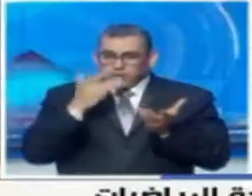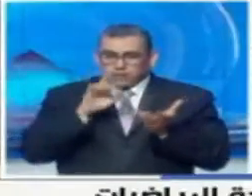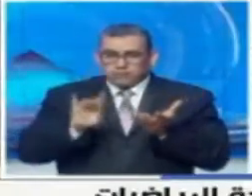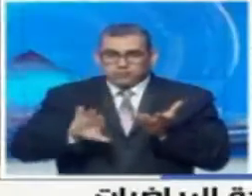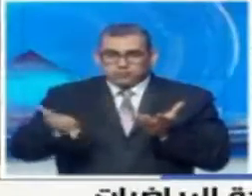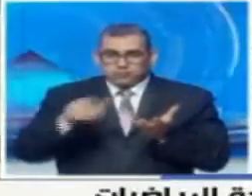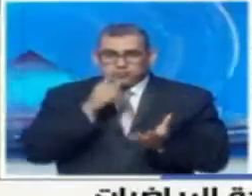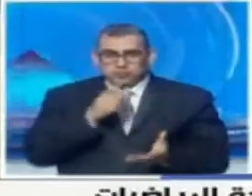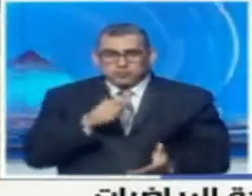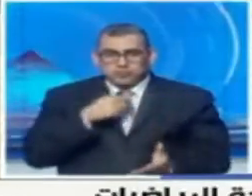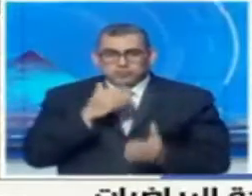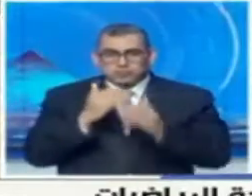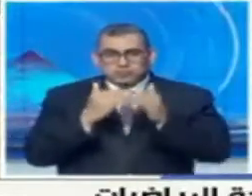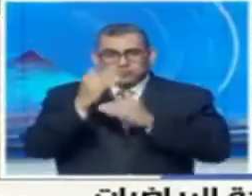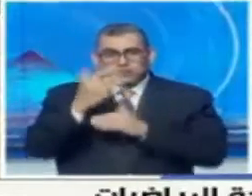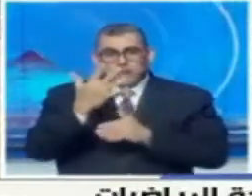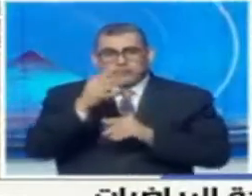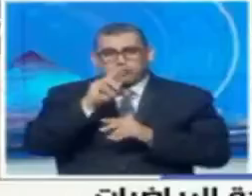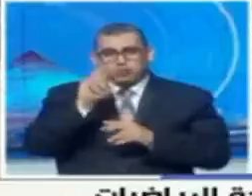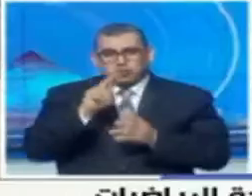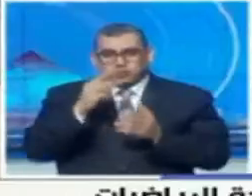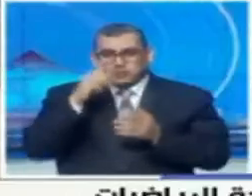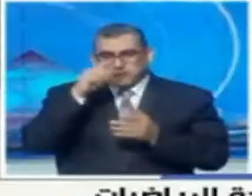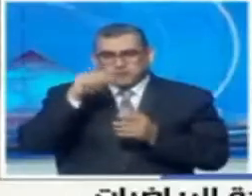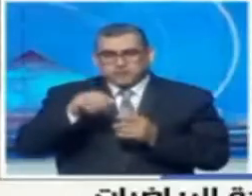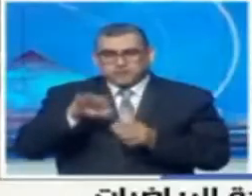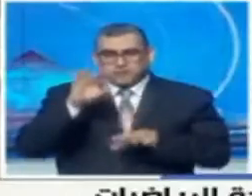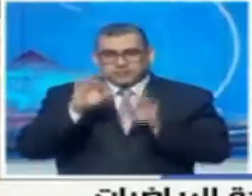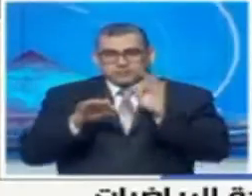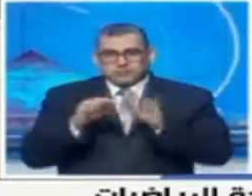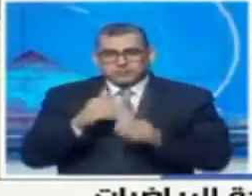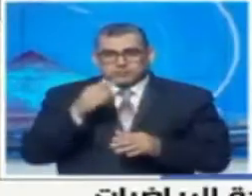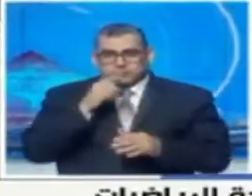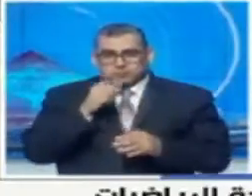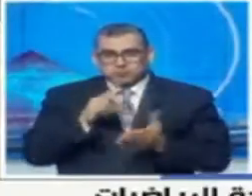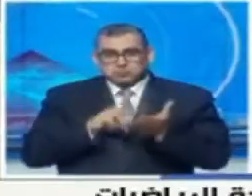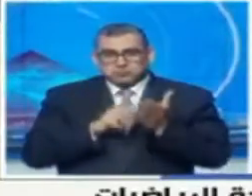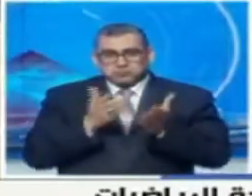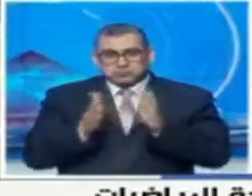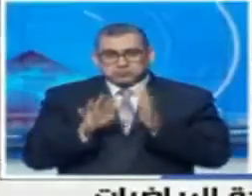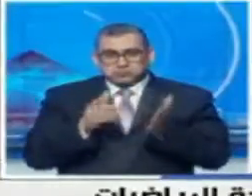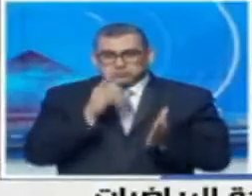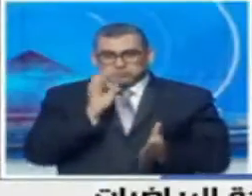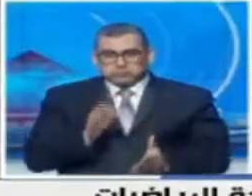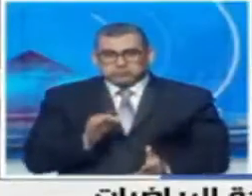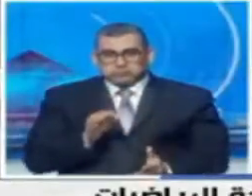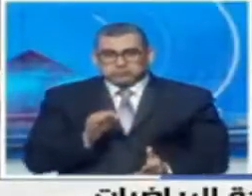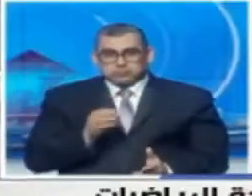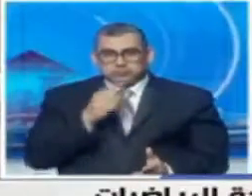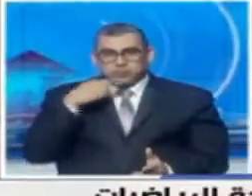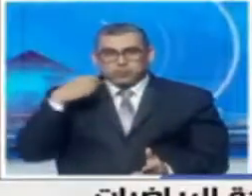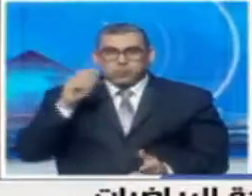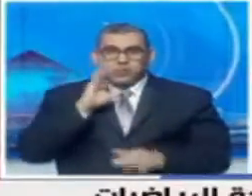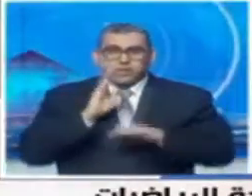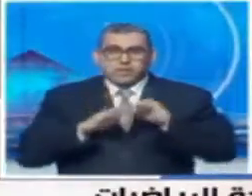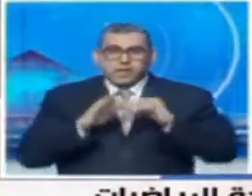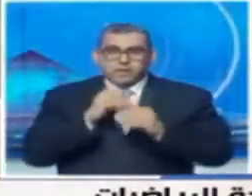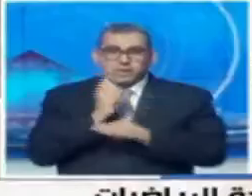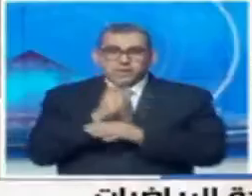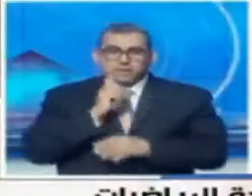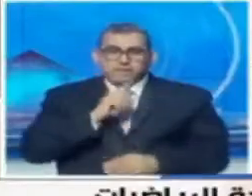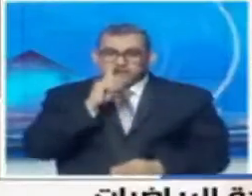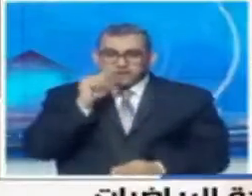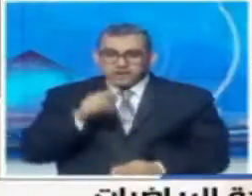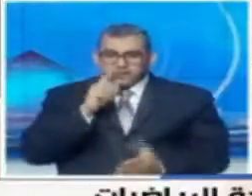المتوسط بتاع 5 أسئلة كده بس، الباقي يا متوسط يا سهل بس. كانت وزارة التربية والتعليم والتعليم